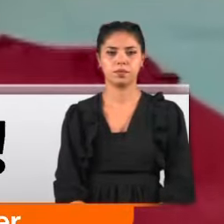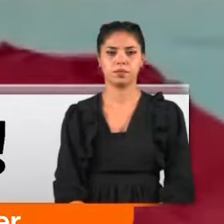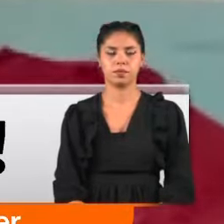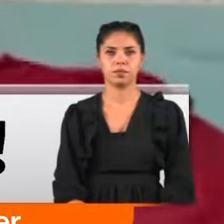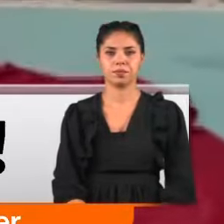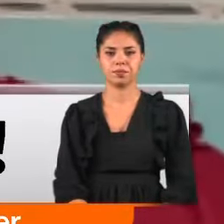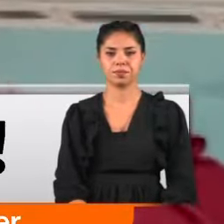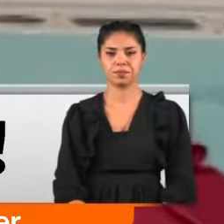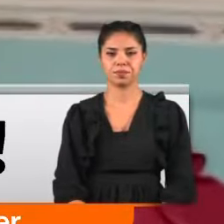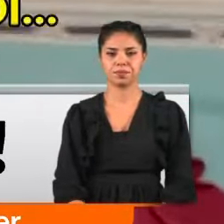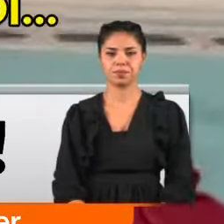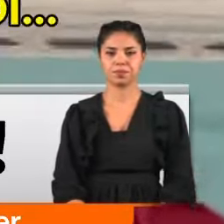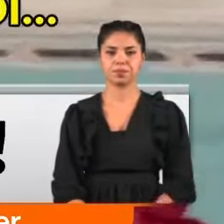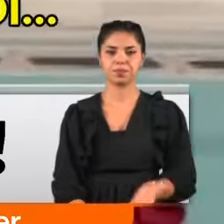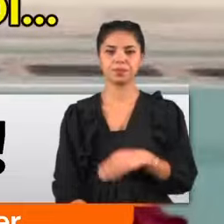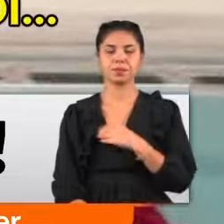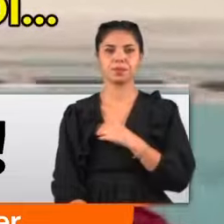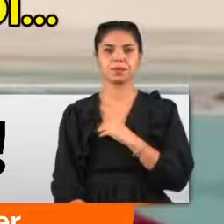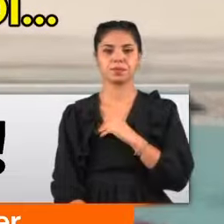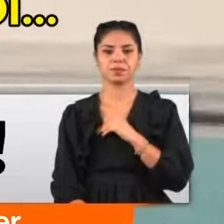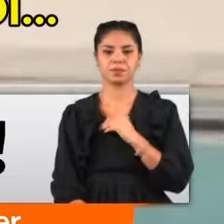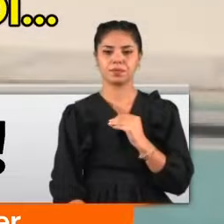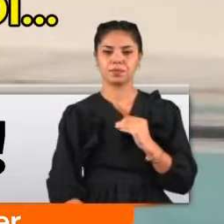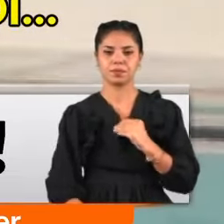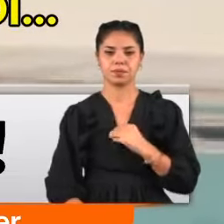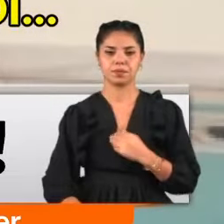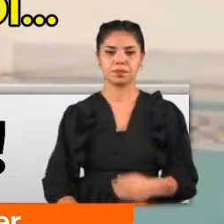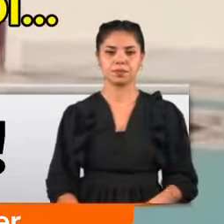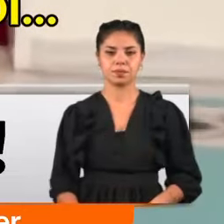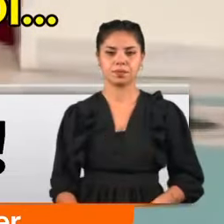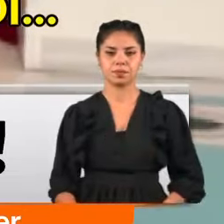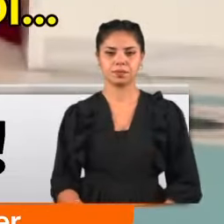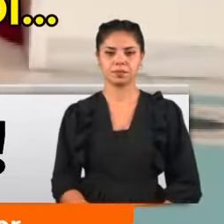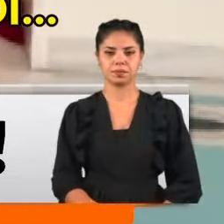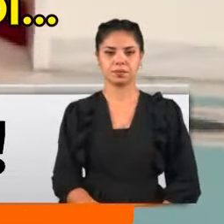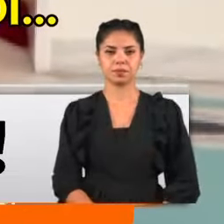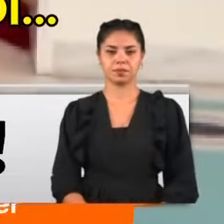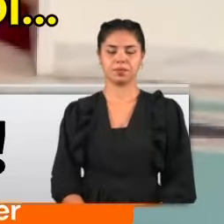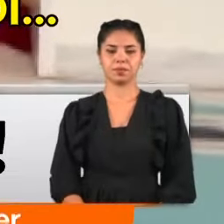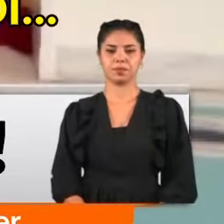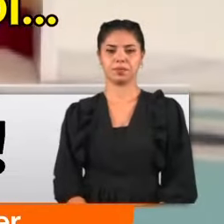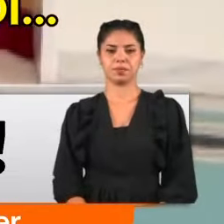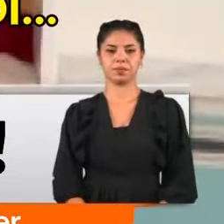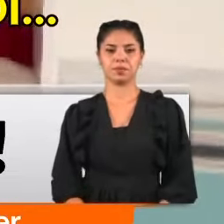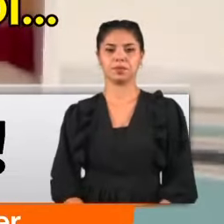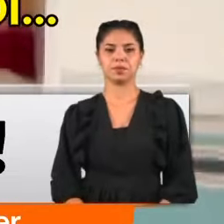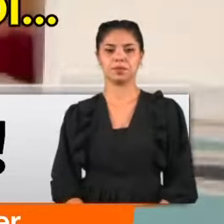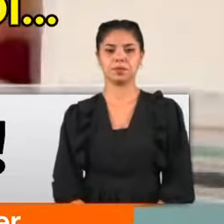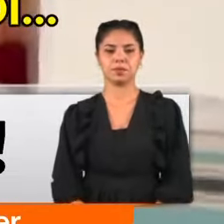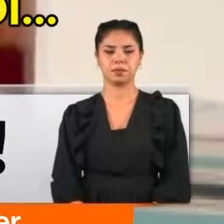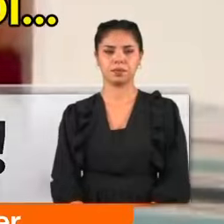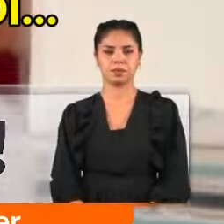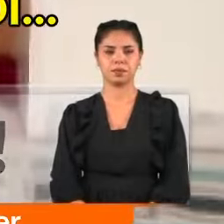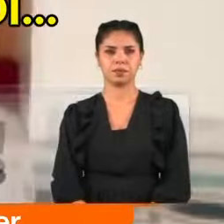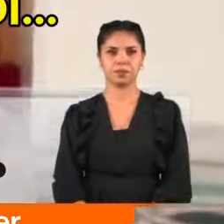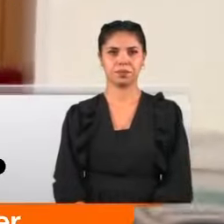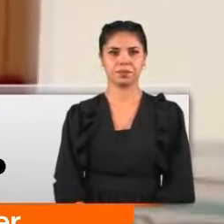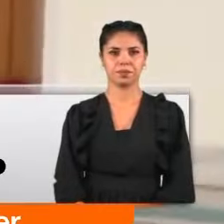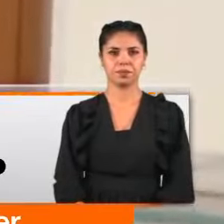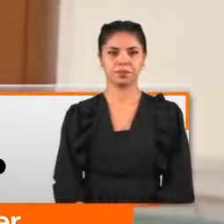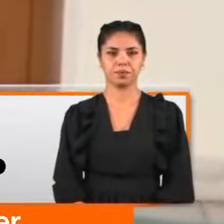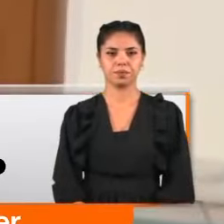noktalardan biri de meclisteki Cumhurbaşkanı Recep Tayyip Erdoğan'ın makam odası. O odada yeni dönem için